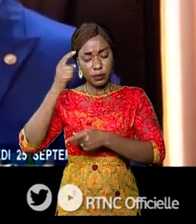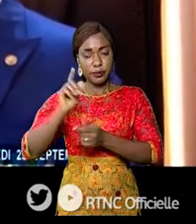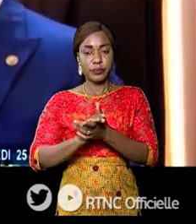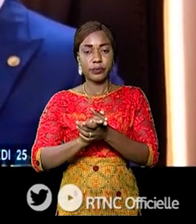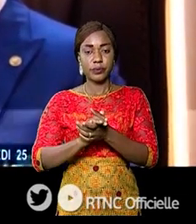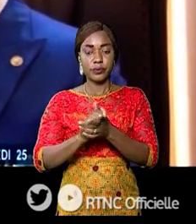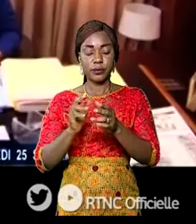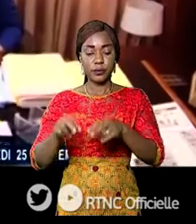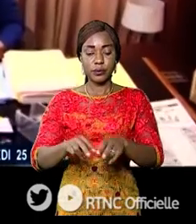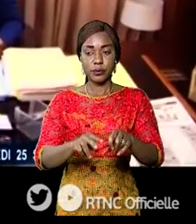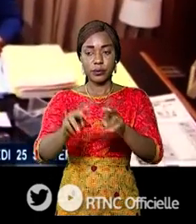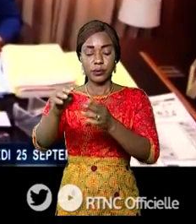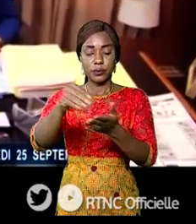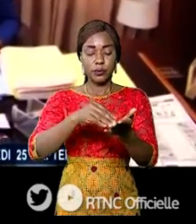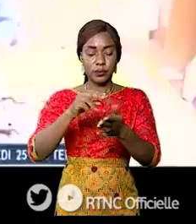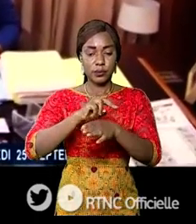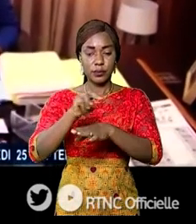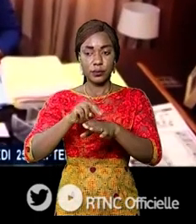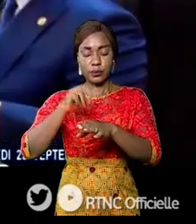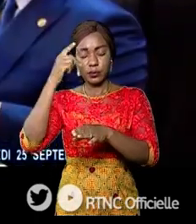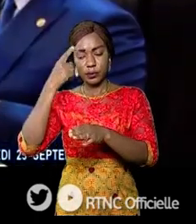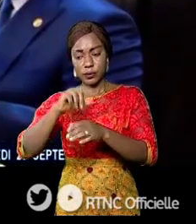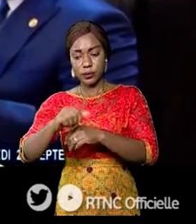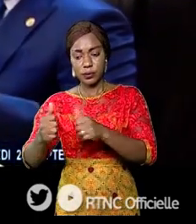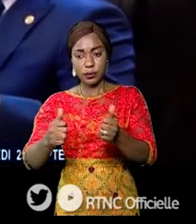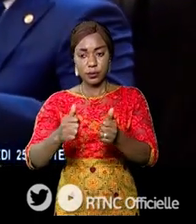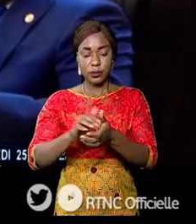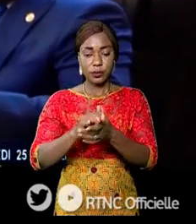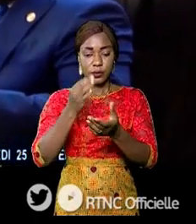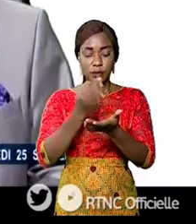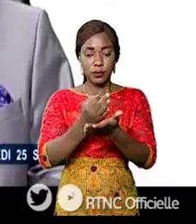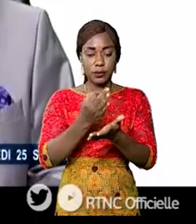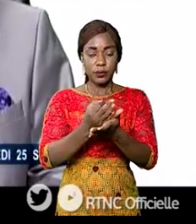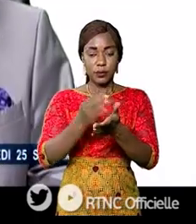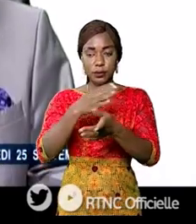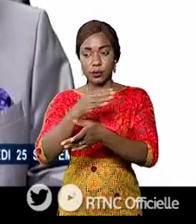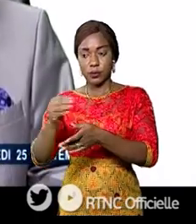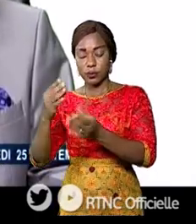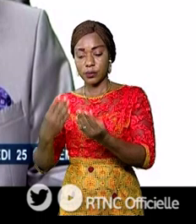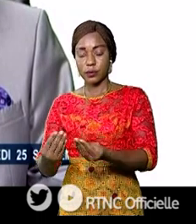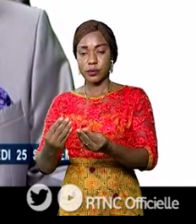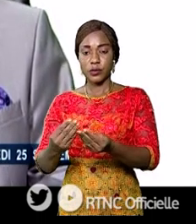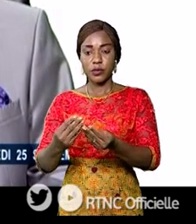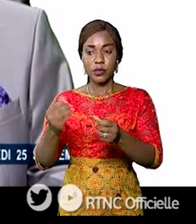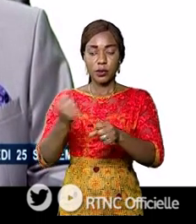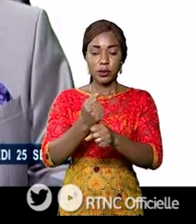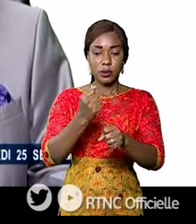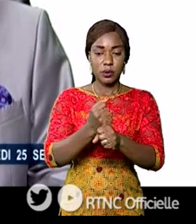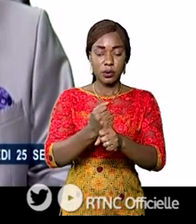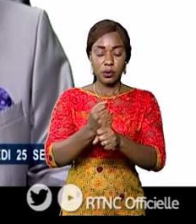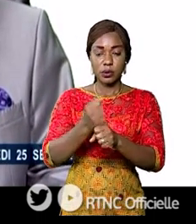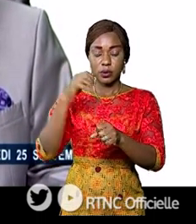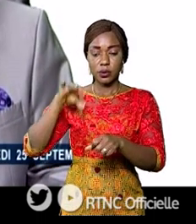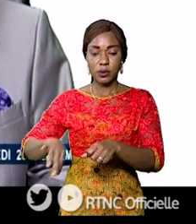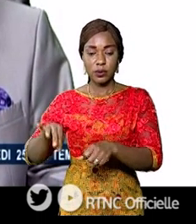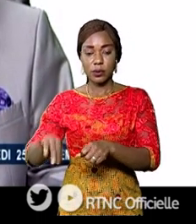et l'orientation de l'épargne nationale et de tout autre moyen financier en vue de favoriser les opérations d'investissement